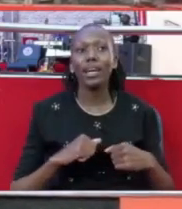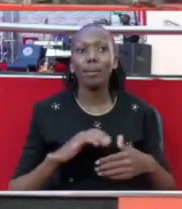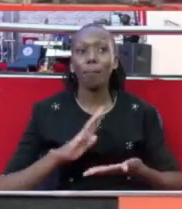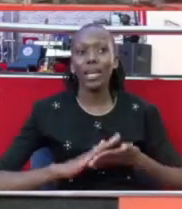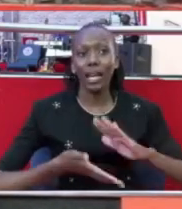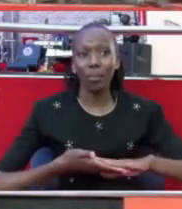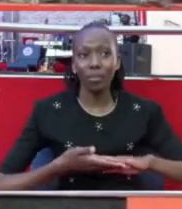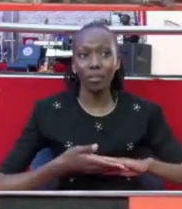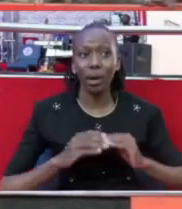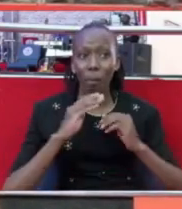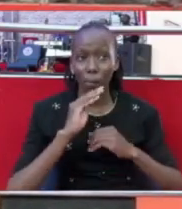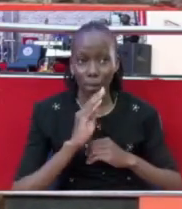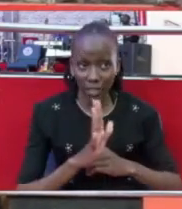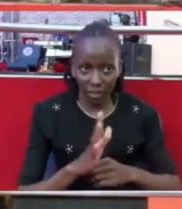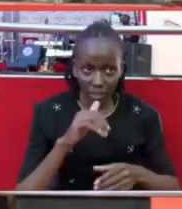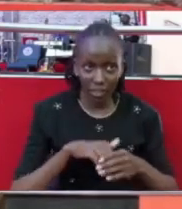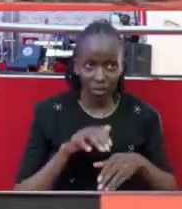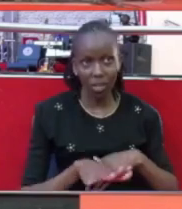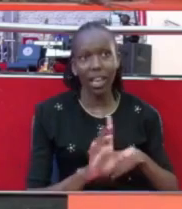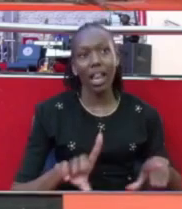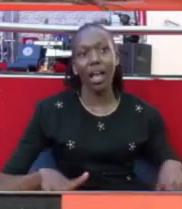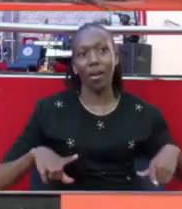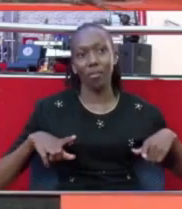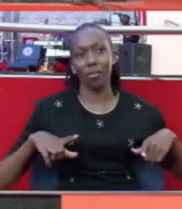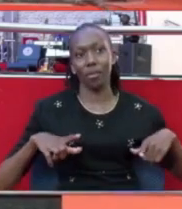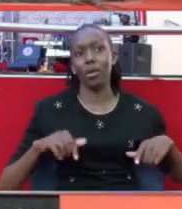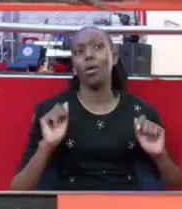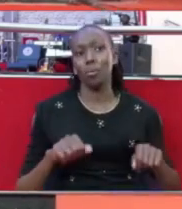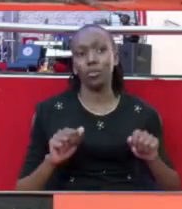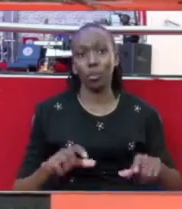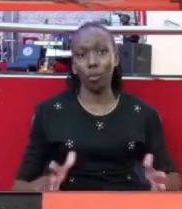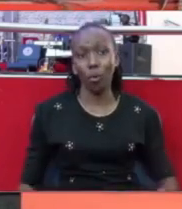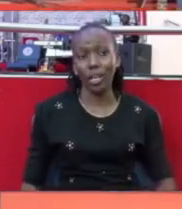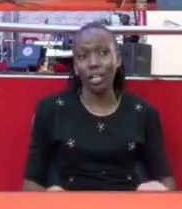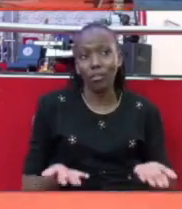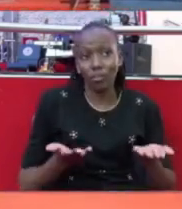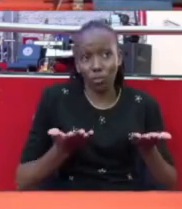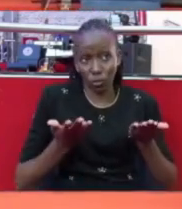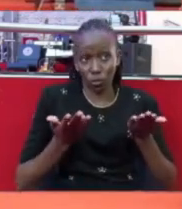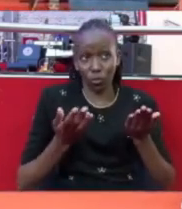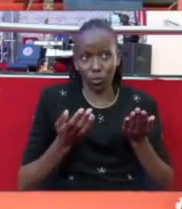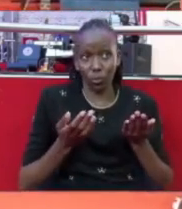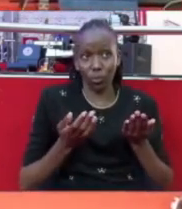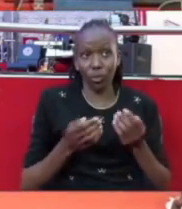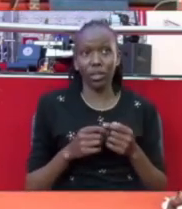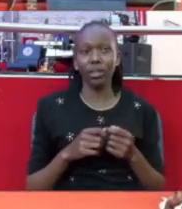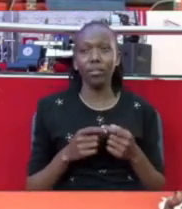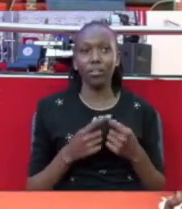status. Inaweza kukuinua kihali. So that you are not deprived. Kwamba usiwe